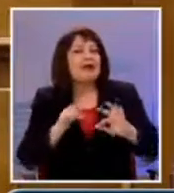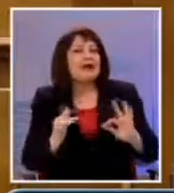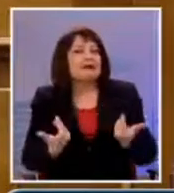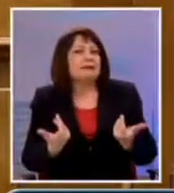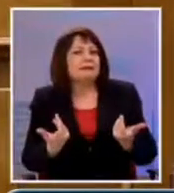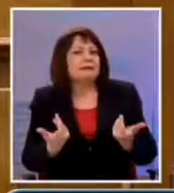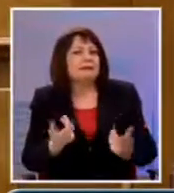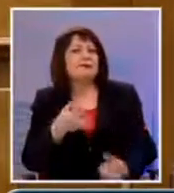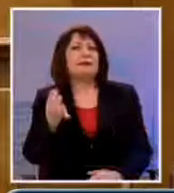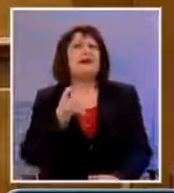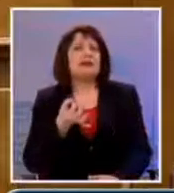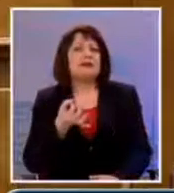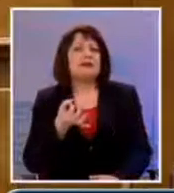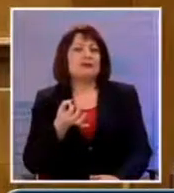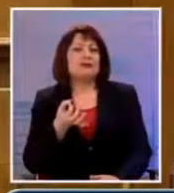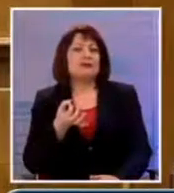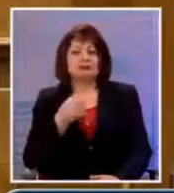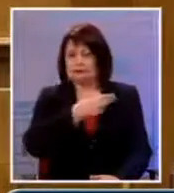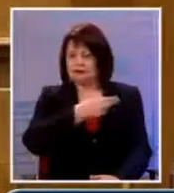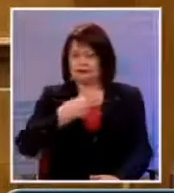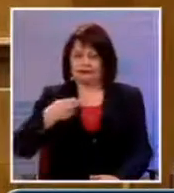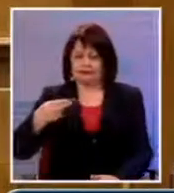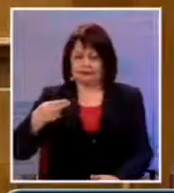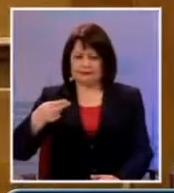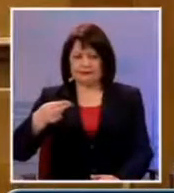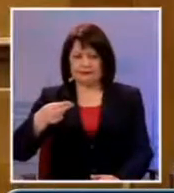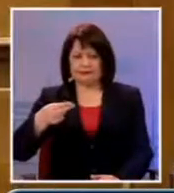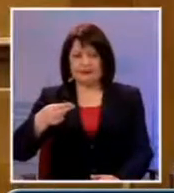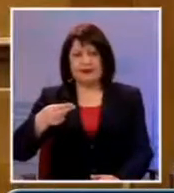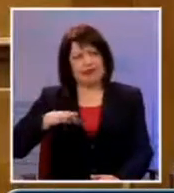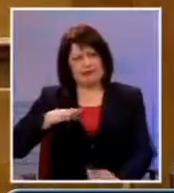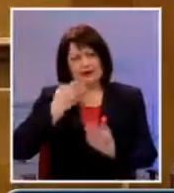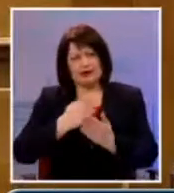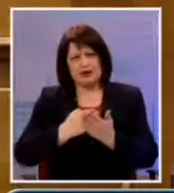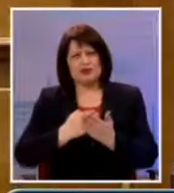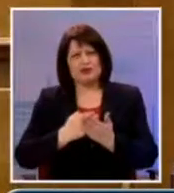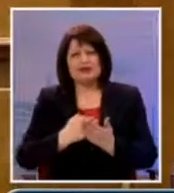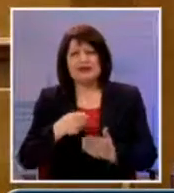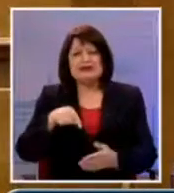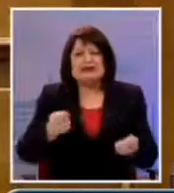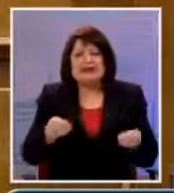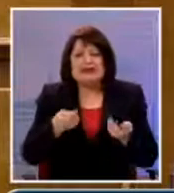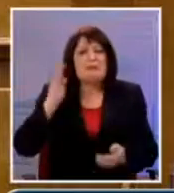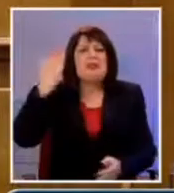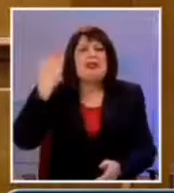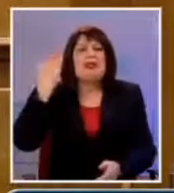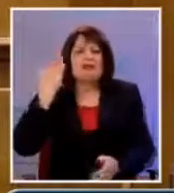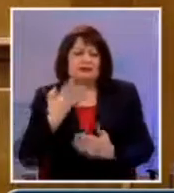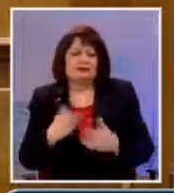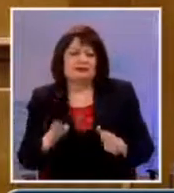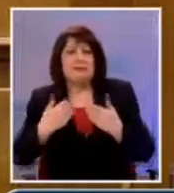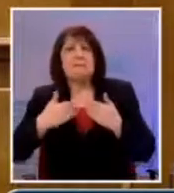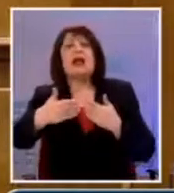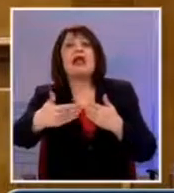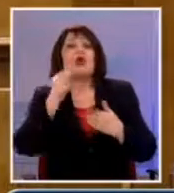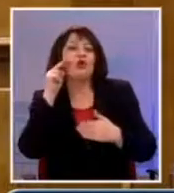και είπαν τη γνωστή φράση η οποία σχολιάστηκε επικοινωτρόπως και επιτρέψτε μου με αυτό να τελειώσω. Λέει, τι κοιτάτε τώρα το παρελθόν, κοιτάξτε το